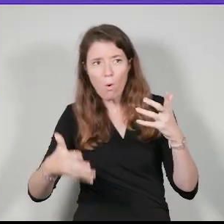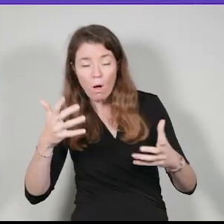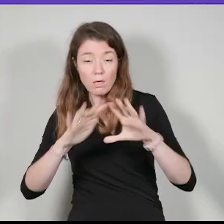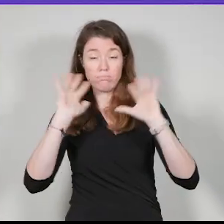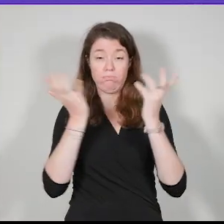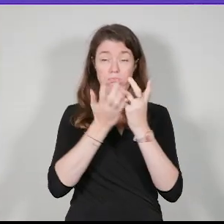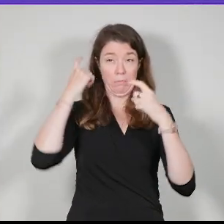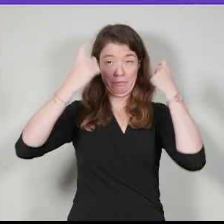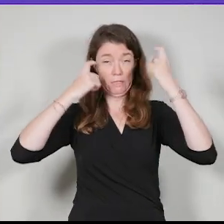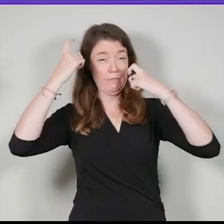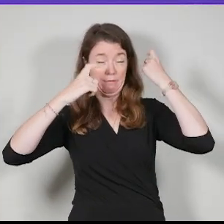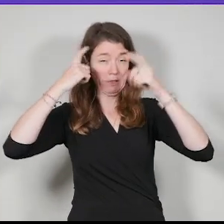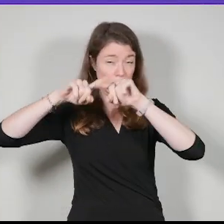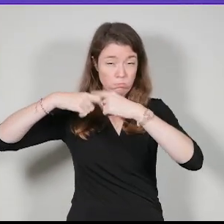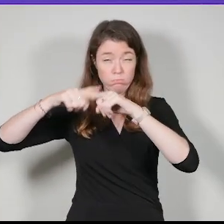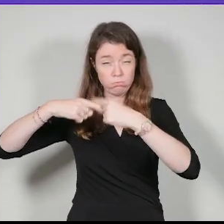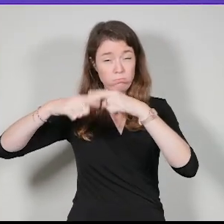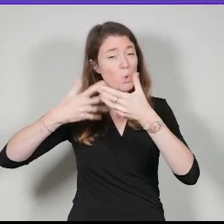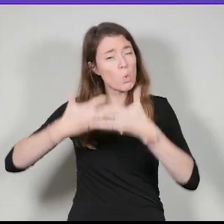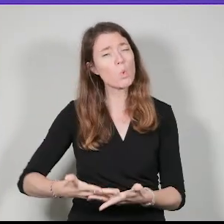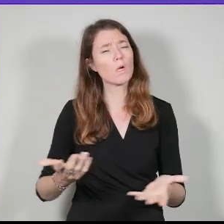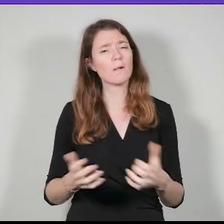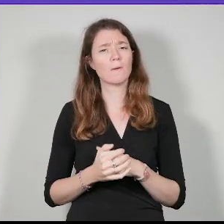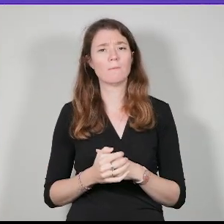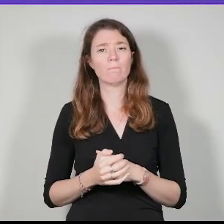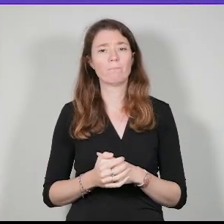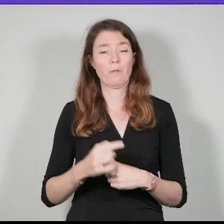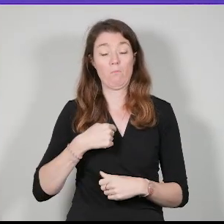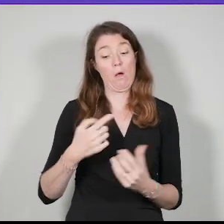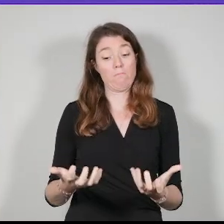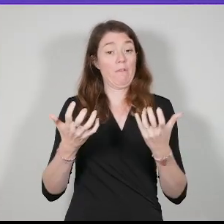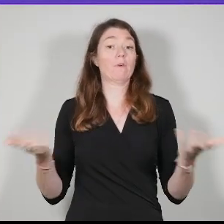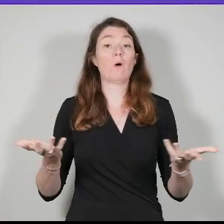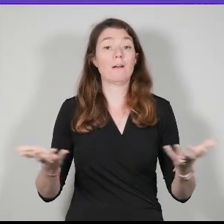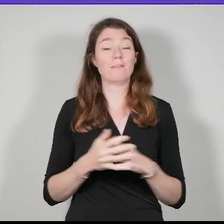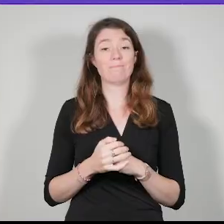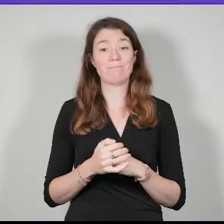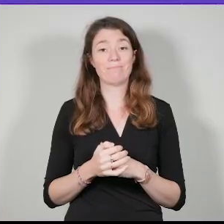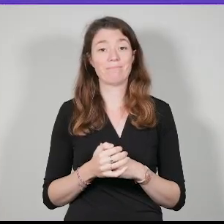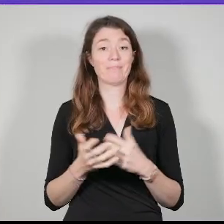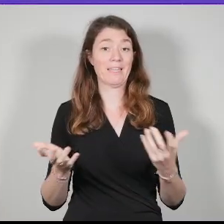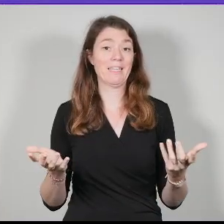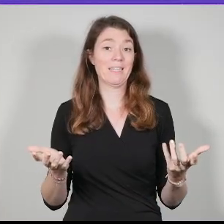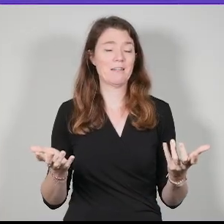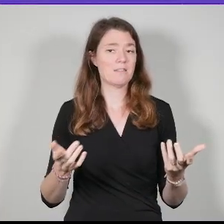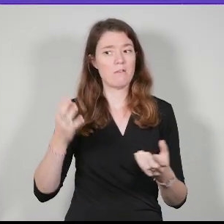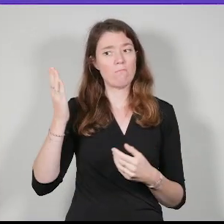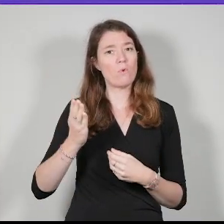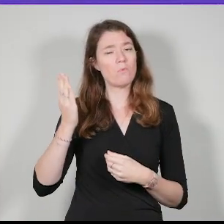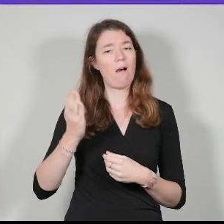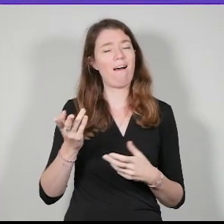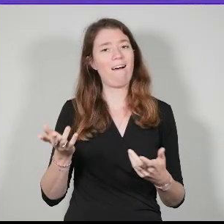ça, ce sont des charges qui sont très lourdes pour les aidants. Donc moi, ce qui me frappe, en fait, c'est... Enfin, ce serait des besoins